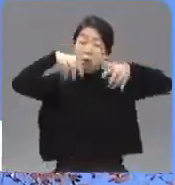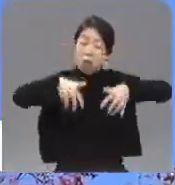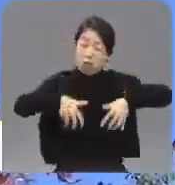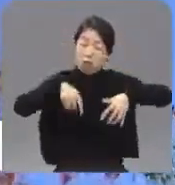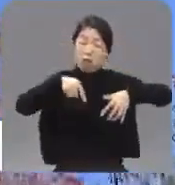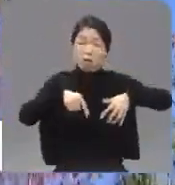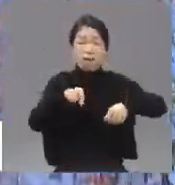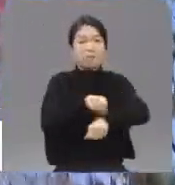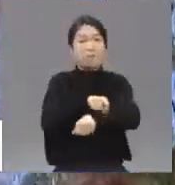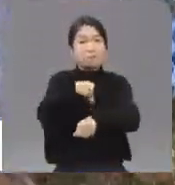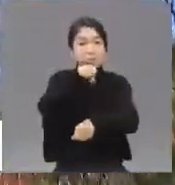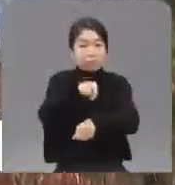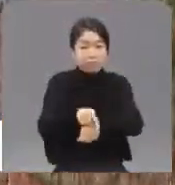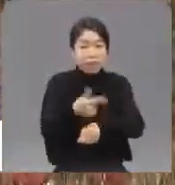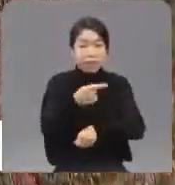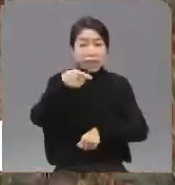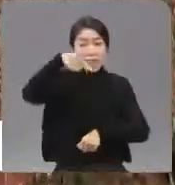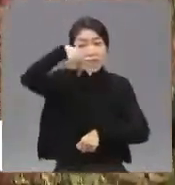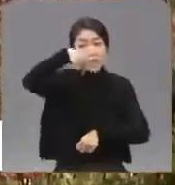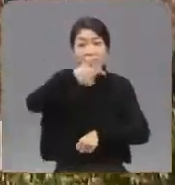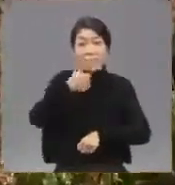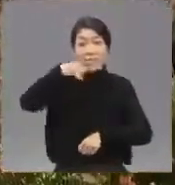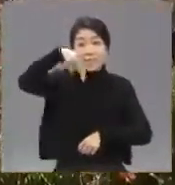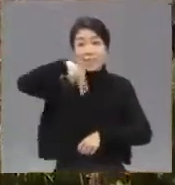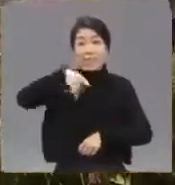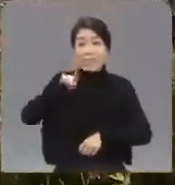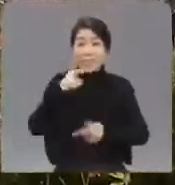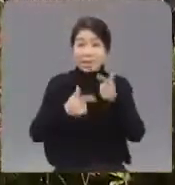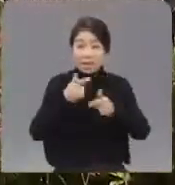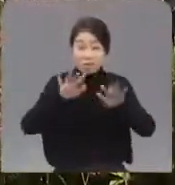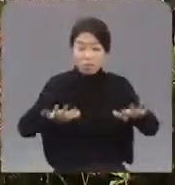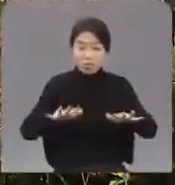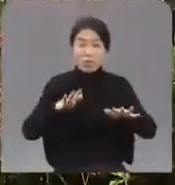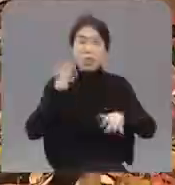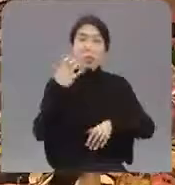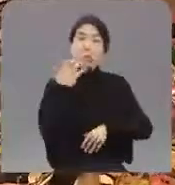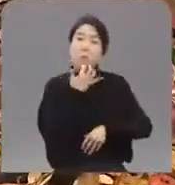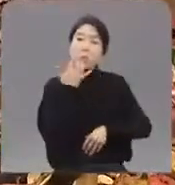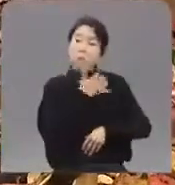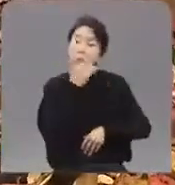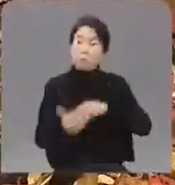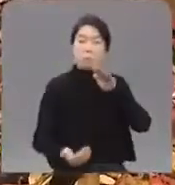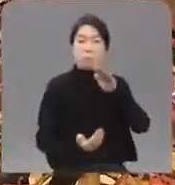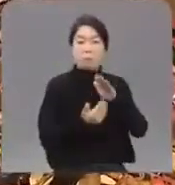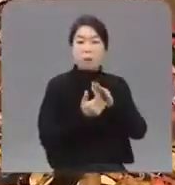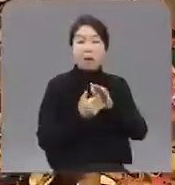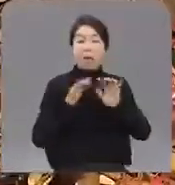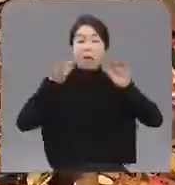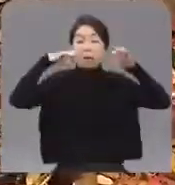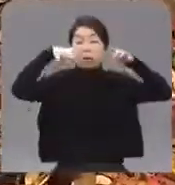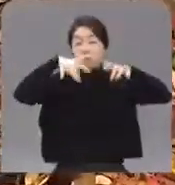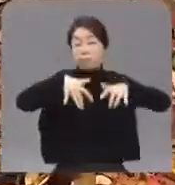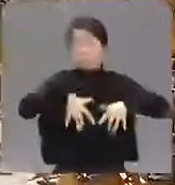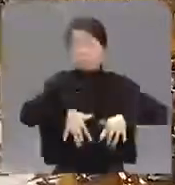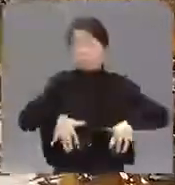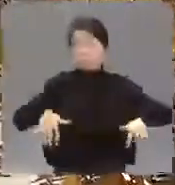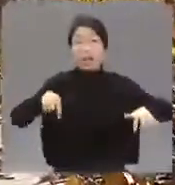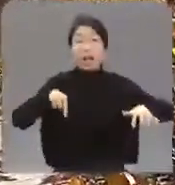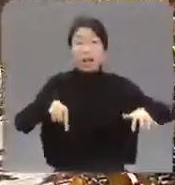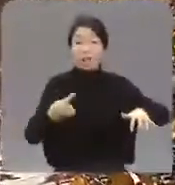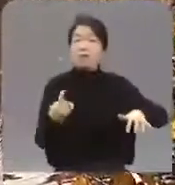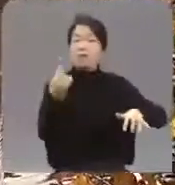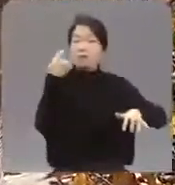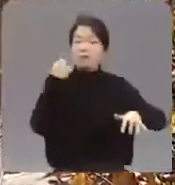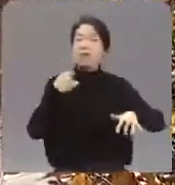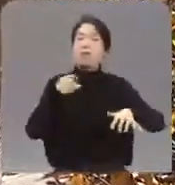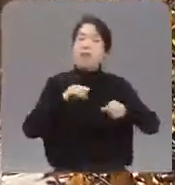자라는게 특징인 닛산 나무는 지금이 단풍의 절정입니다 바닥에 닿을 정도로 한껏 늘어진 가지와 잎 뒤에 숨어